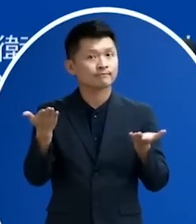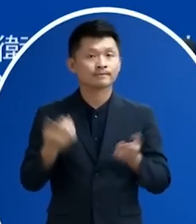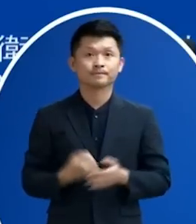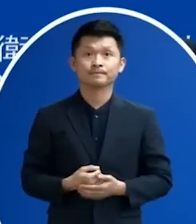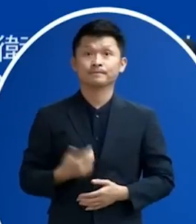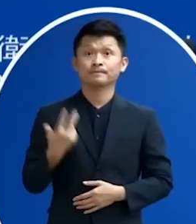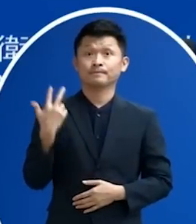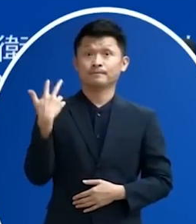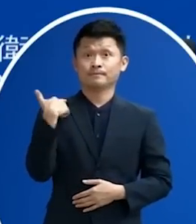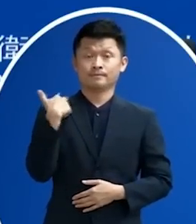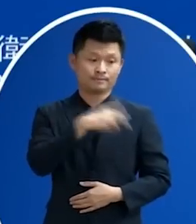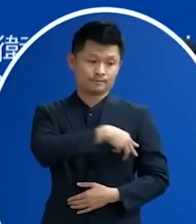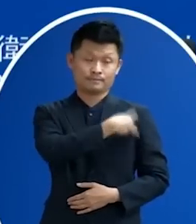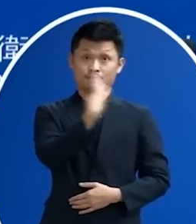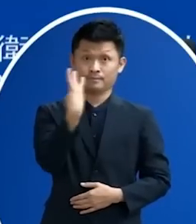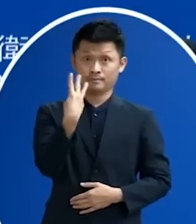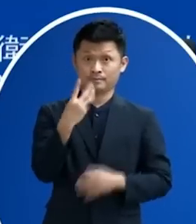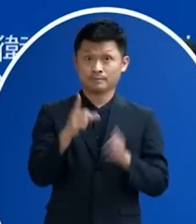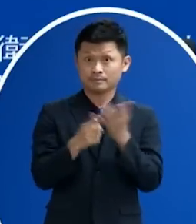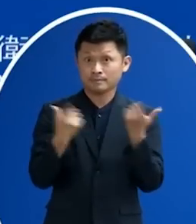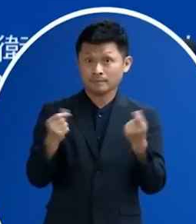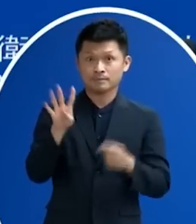起上个礼拜三的